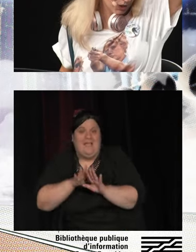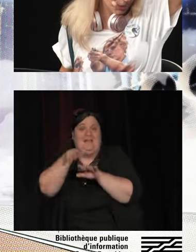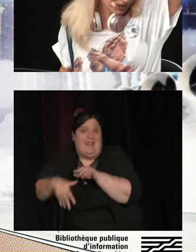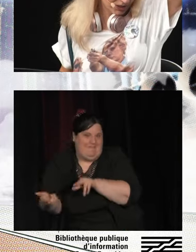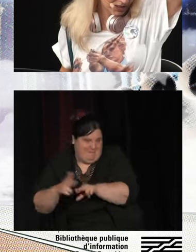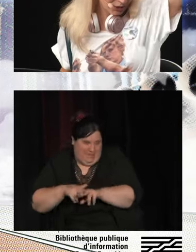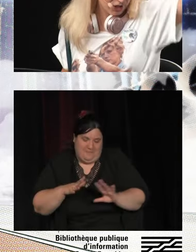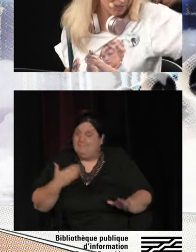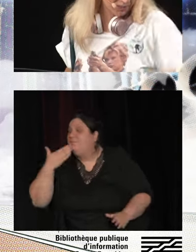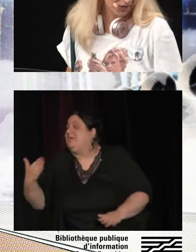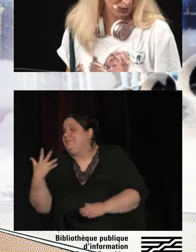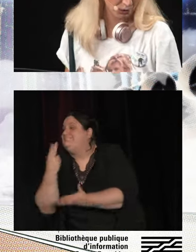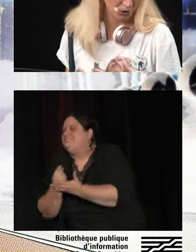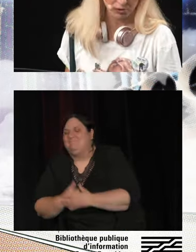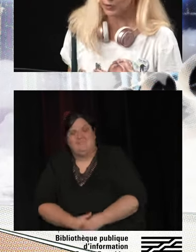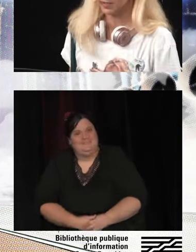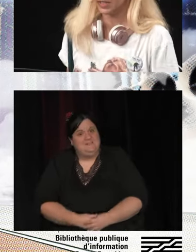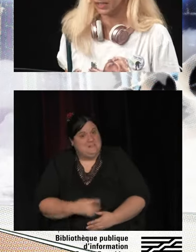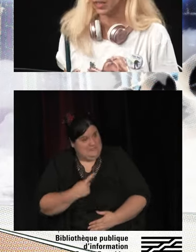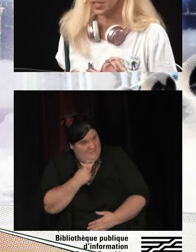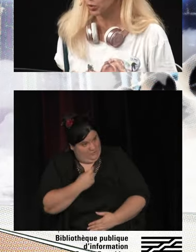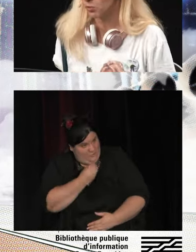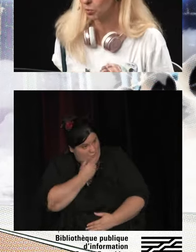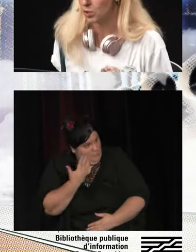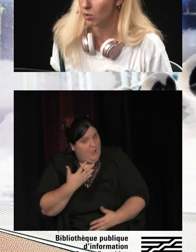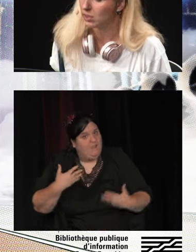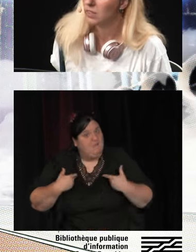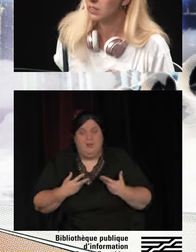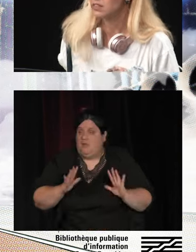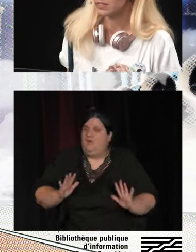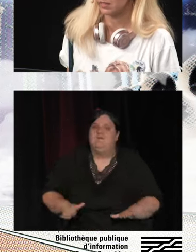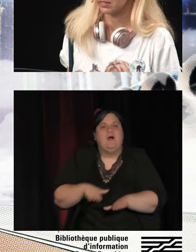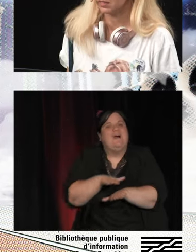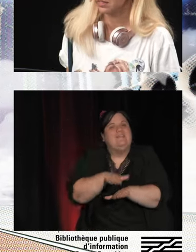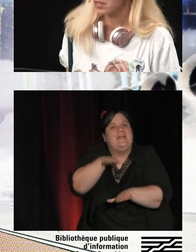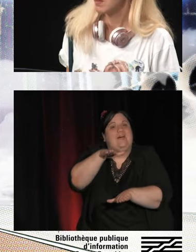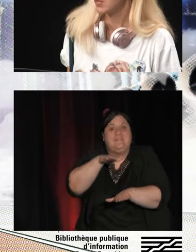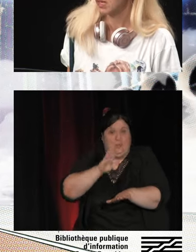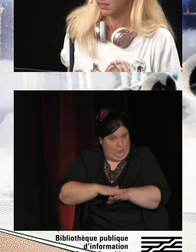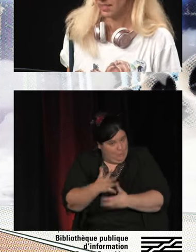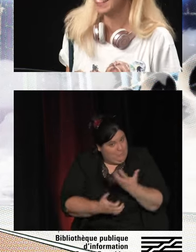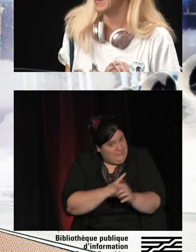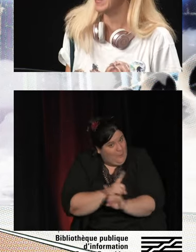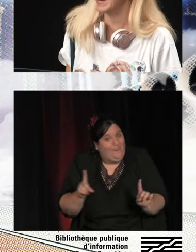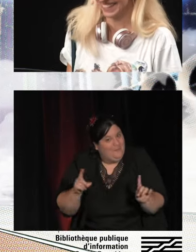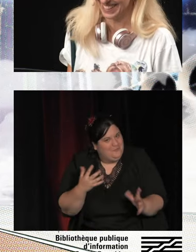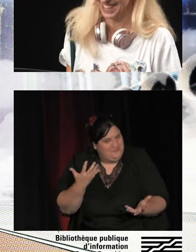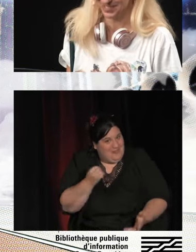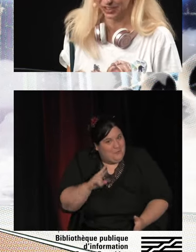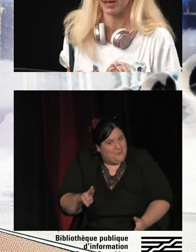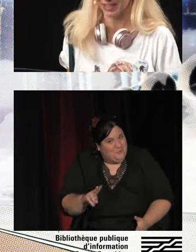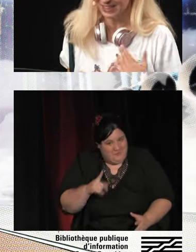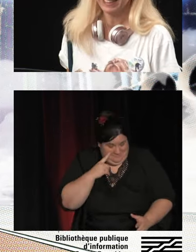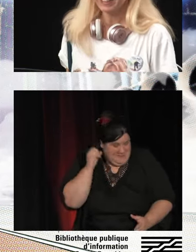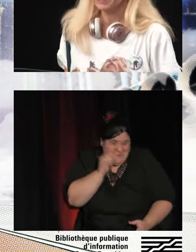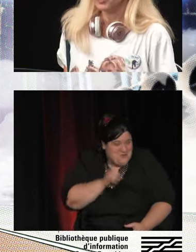Avant un grand speedrun, quel est le régime alimentaire de notre runneuse préférée? Des lasagnes crues, tous les jours. C'est même pas une blague. Il y en a qui sont